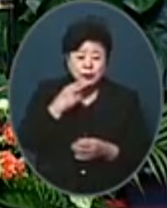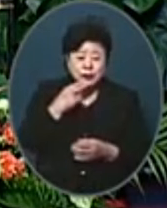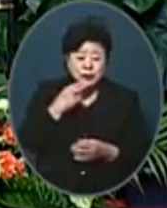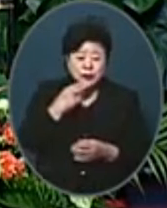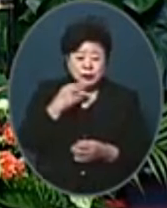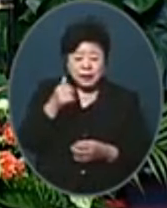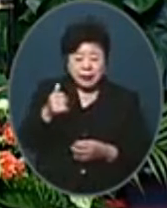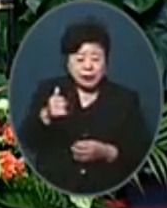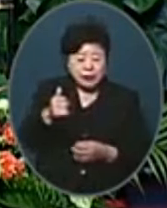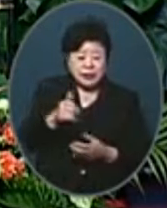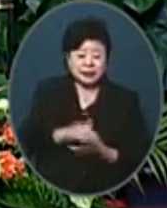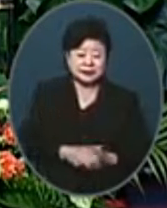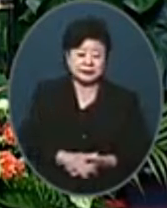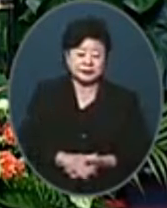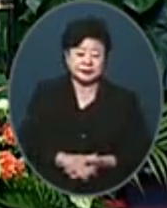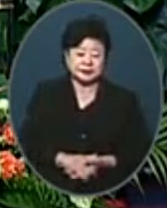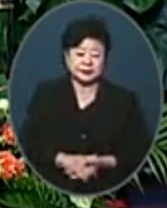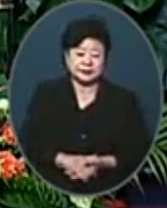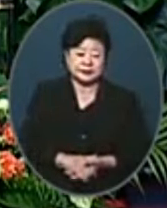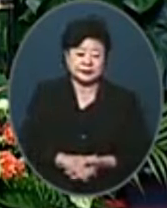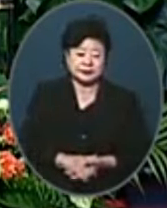그 남편이